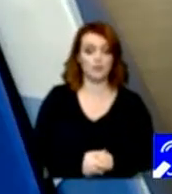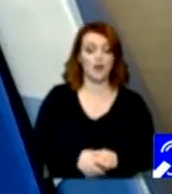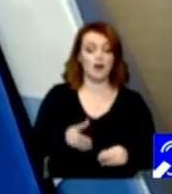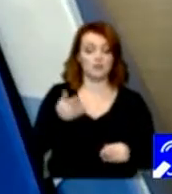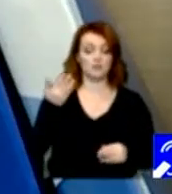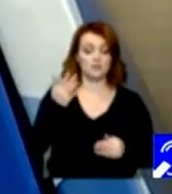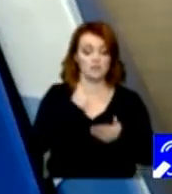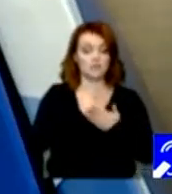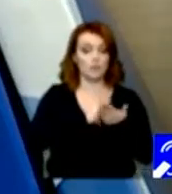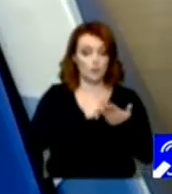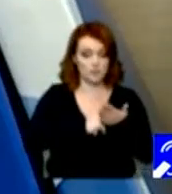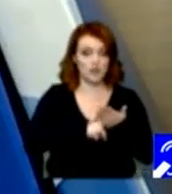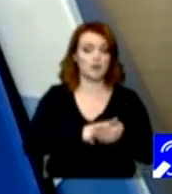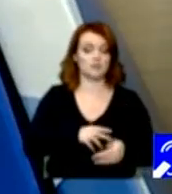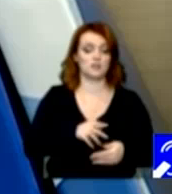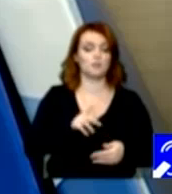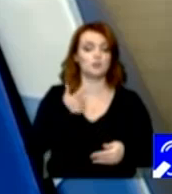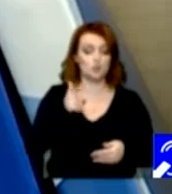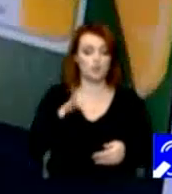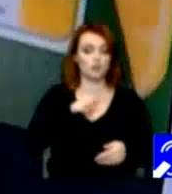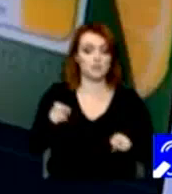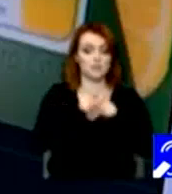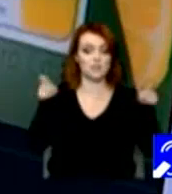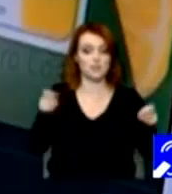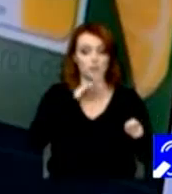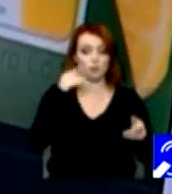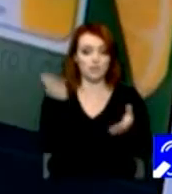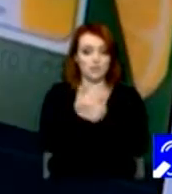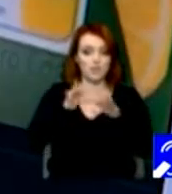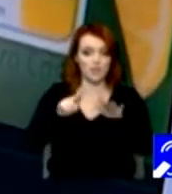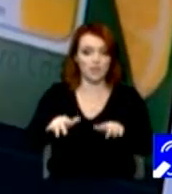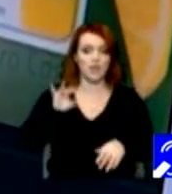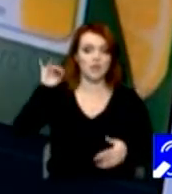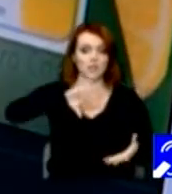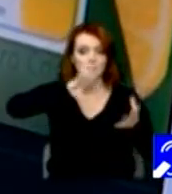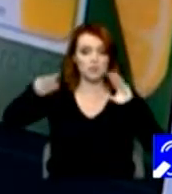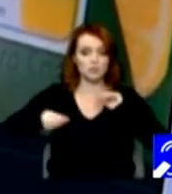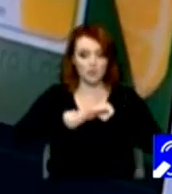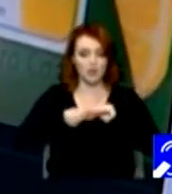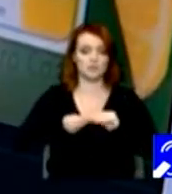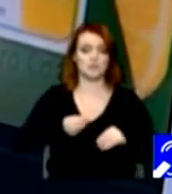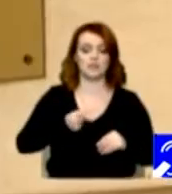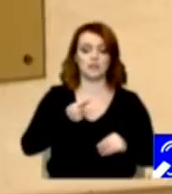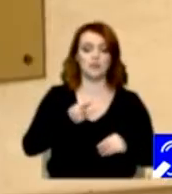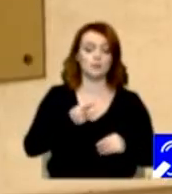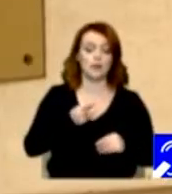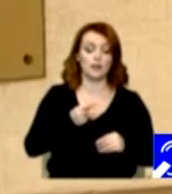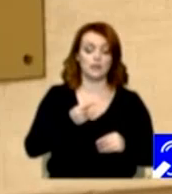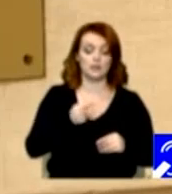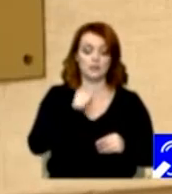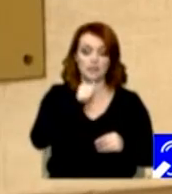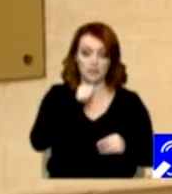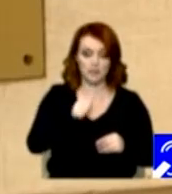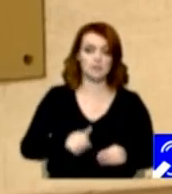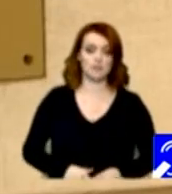demonstrate de numărul mare de cauze penale pornite de ce neam de dar și de rezultatele testelor de Integritate profesională aplicate în